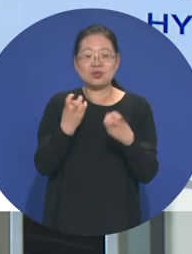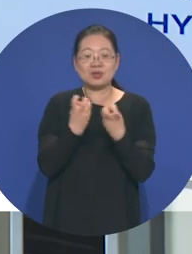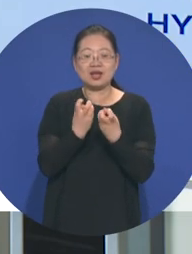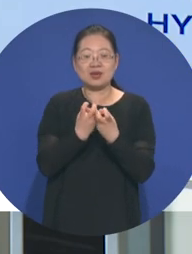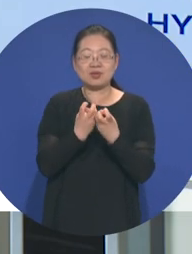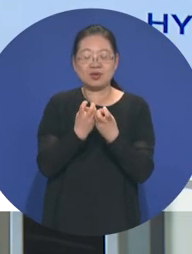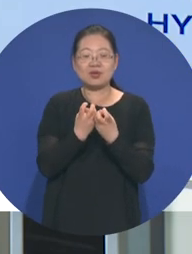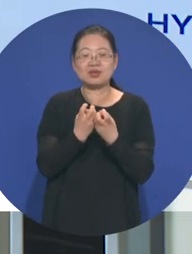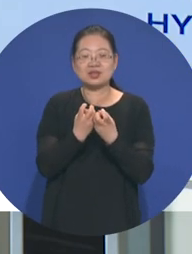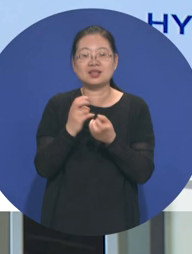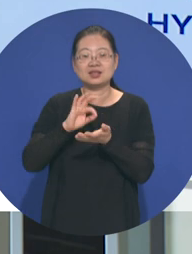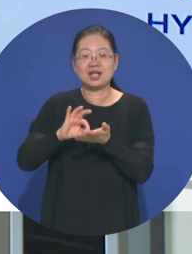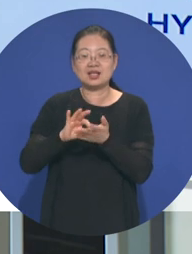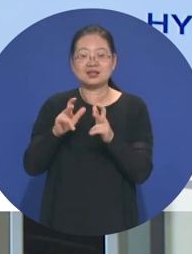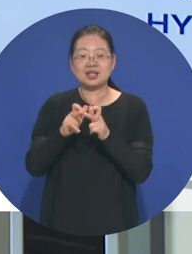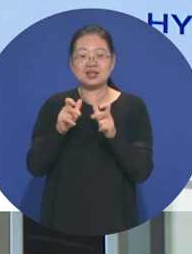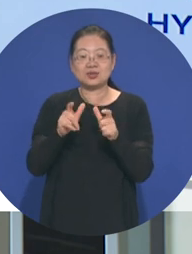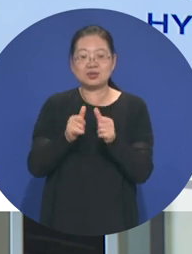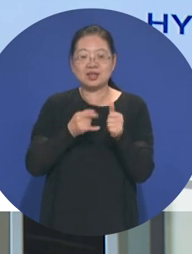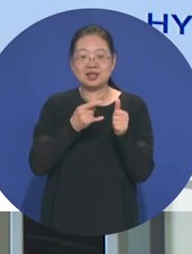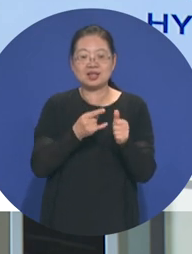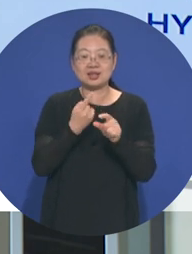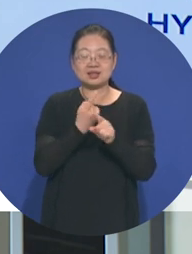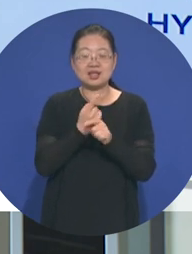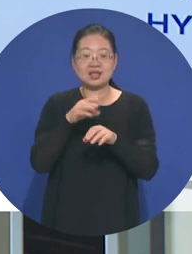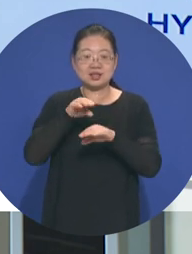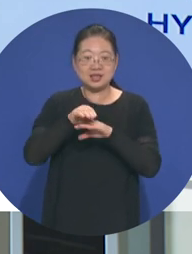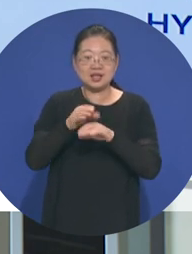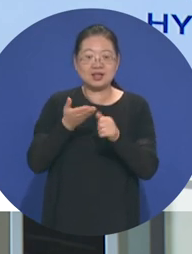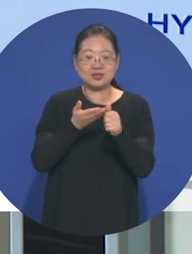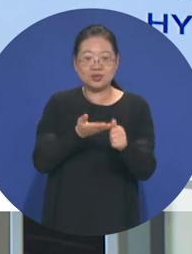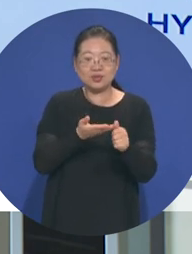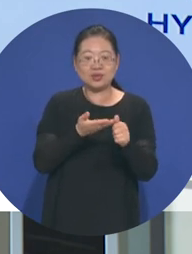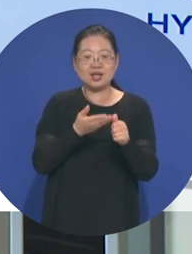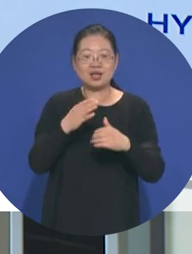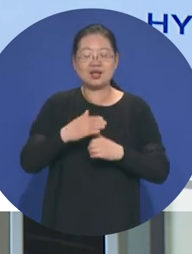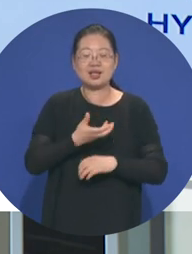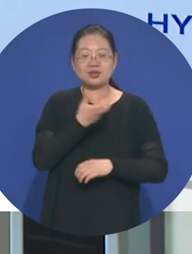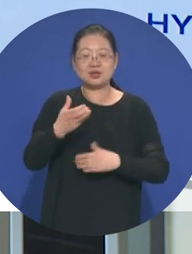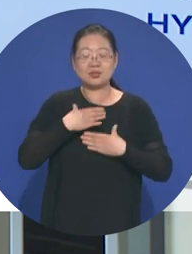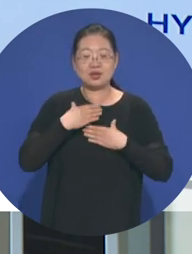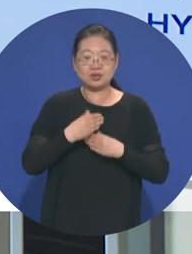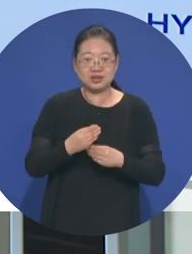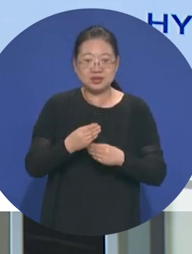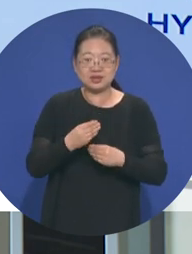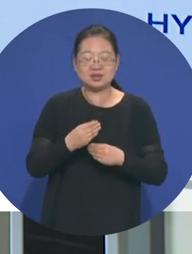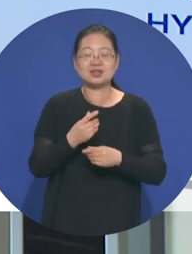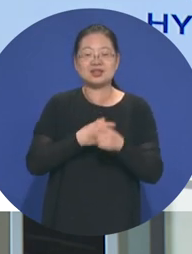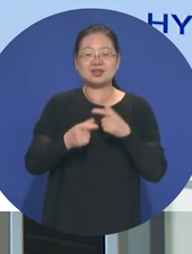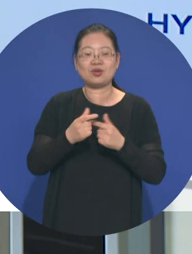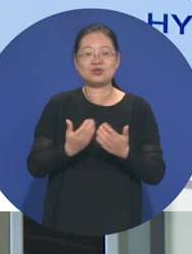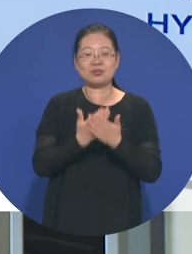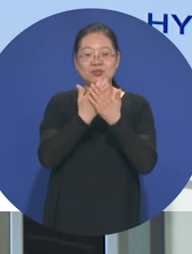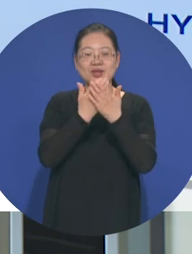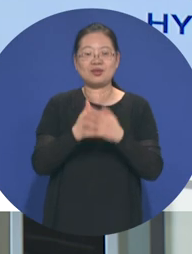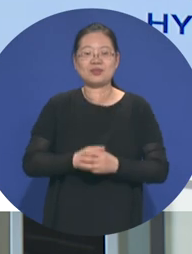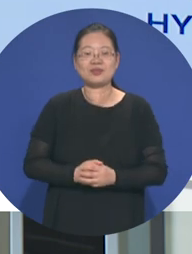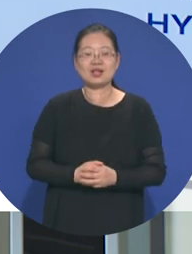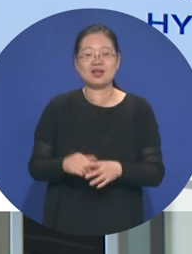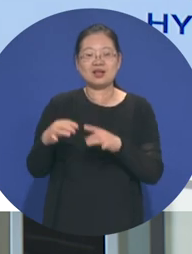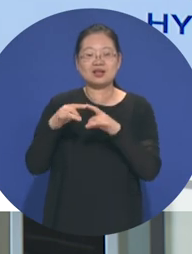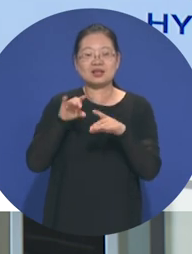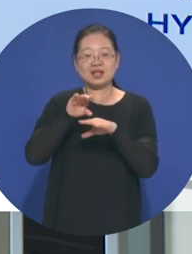특별교통수단을 이용하는 도민, 장애인 도민들에게 개선된 차량이 제공됨으로 인해 가지고 이동의 편의성을 높일 것으로 기대하고 있습니다.